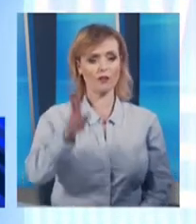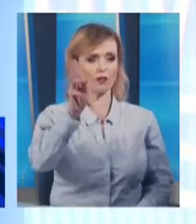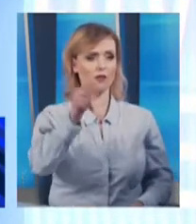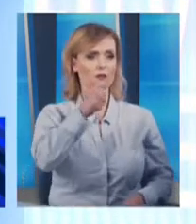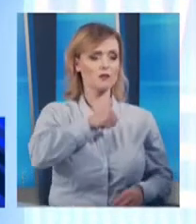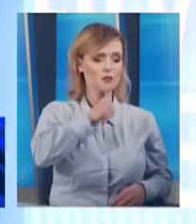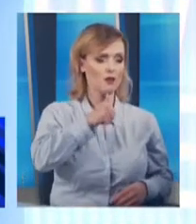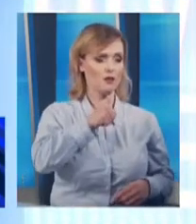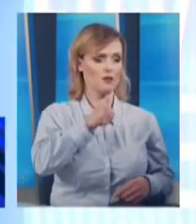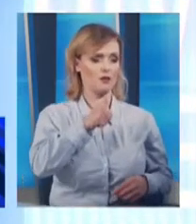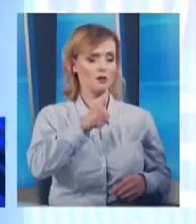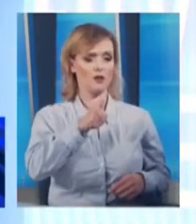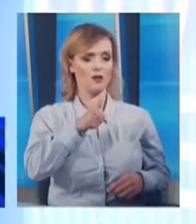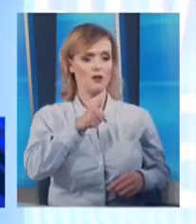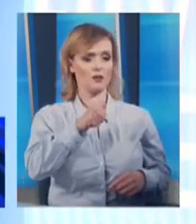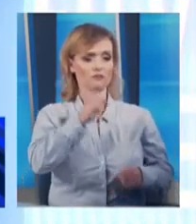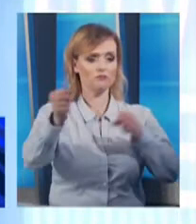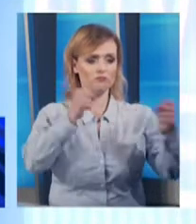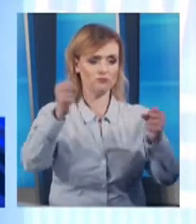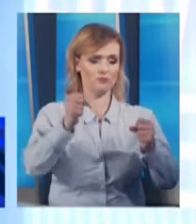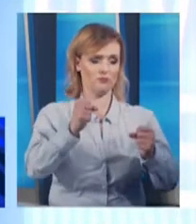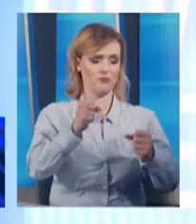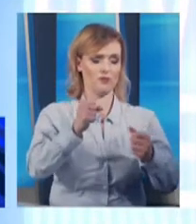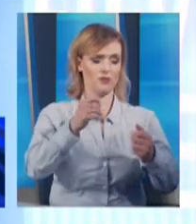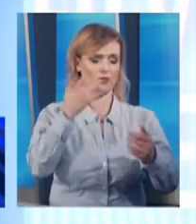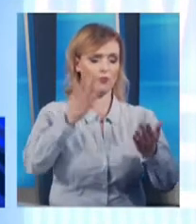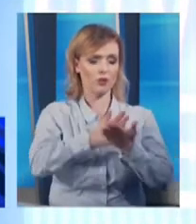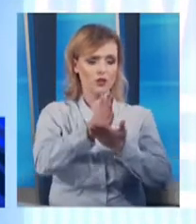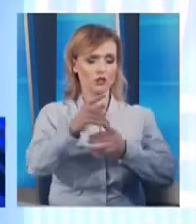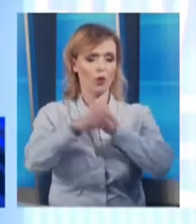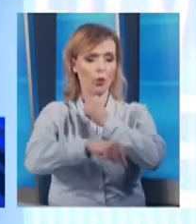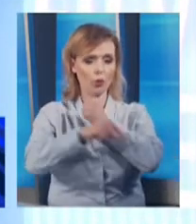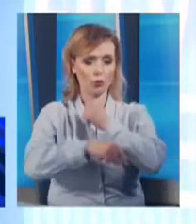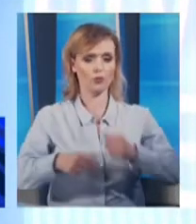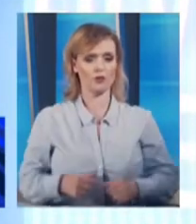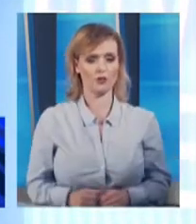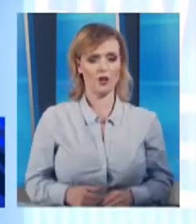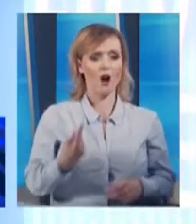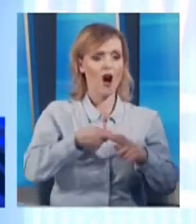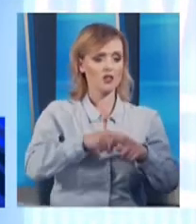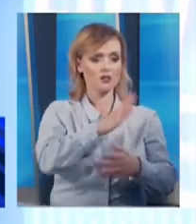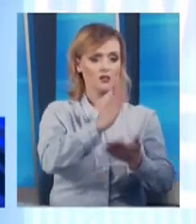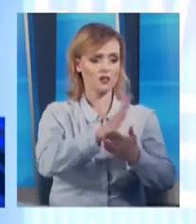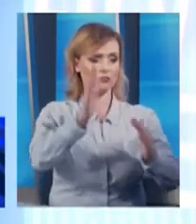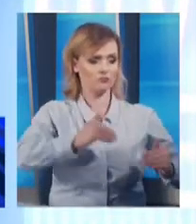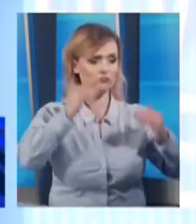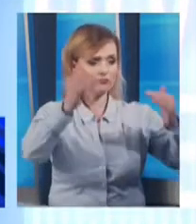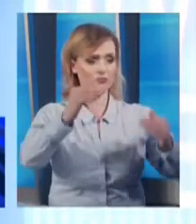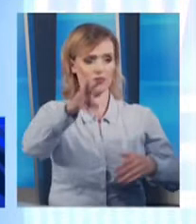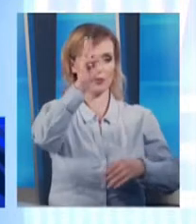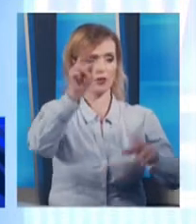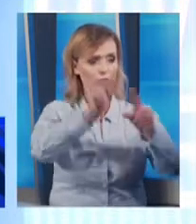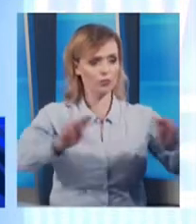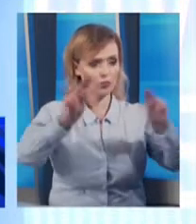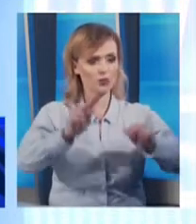o serie de politicieni corupți. Asta înseamnă că vom face investiții în salariile profesorilor, va trebui